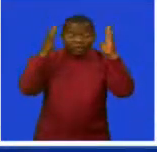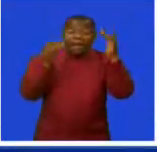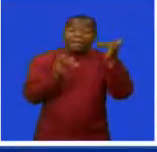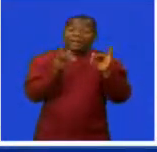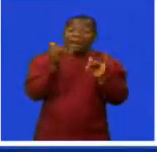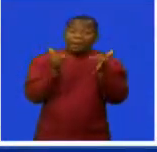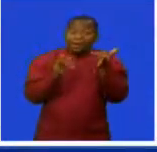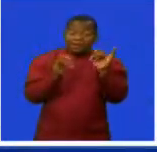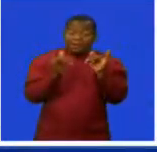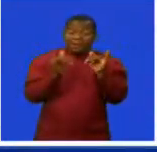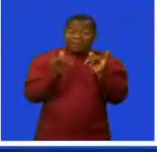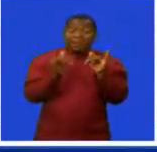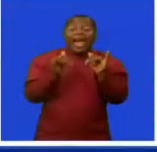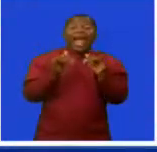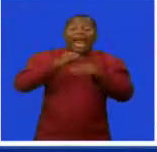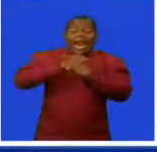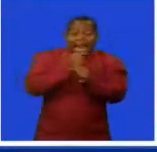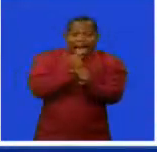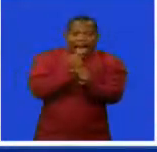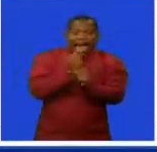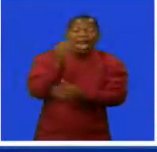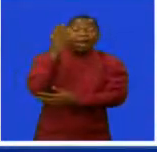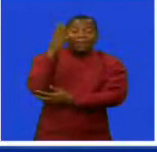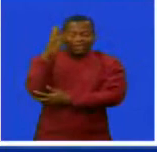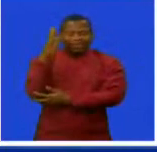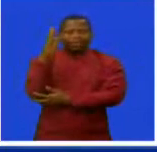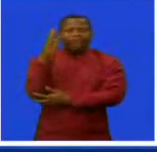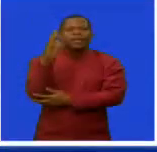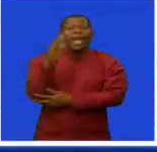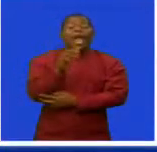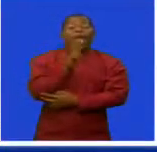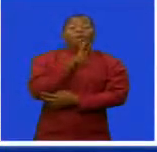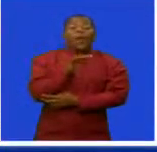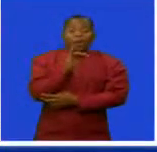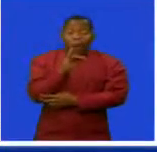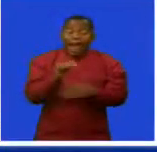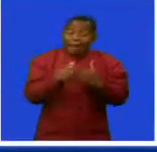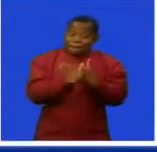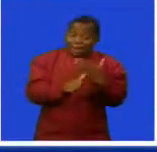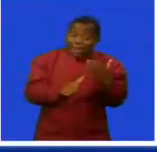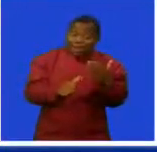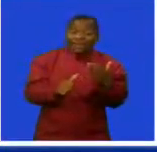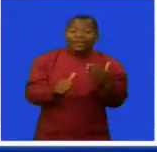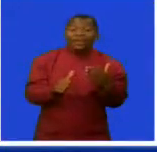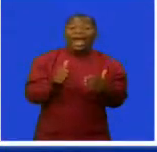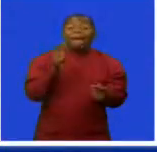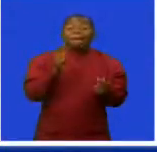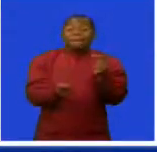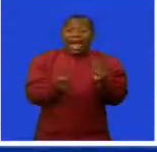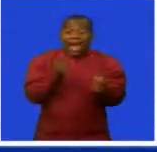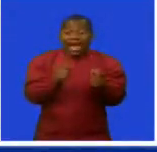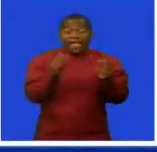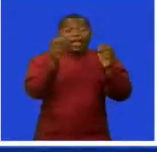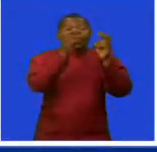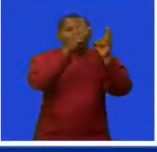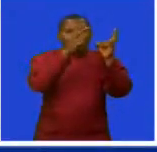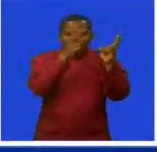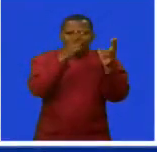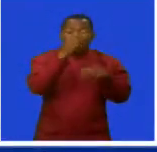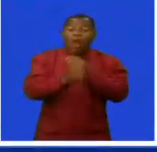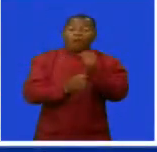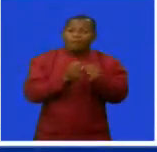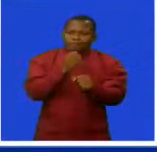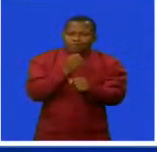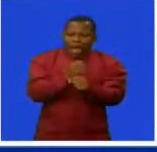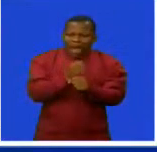lamabili nakunye ngenyanga yendlovu lenkulu. Sicubulo salonyaka kubuyisela imvelo ngendlela yakhona lesingathi ipheceleti